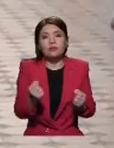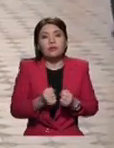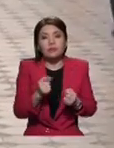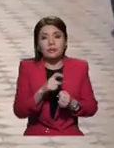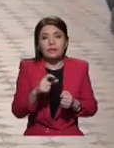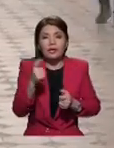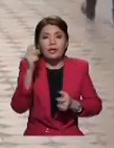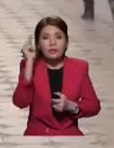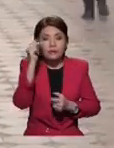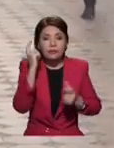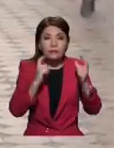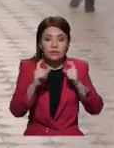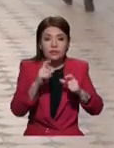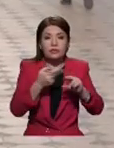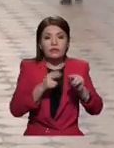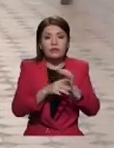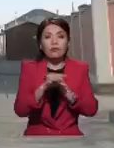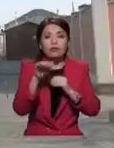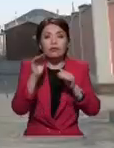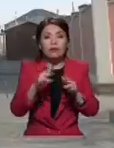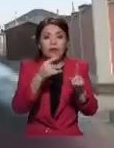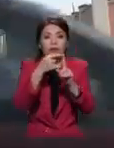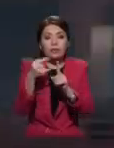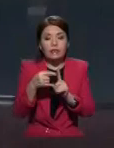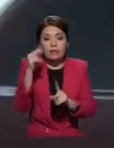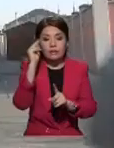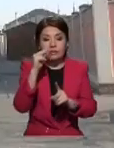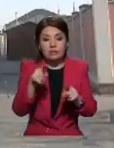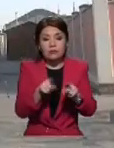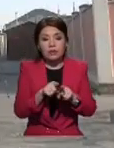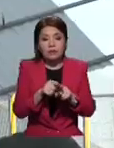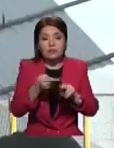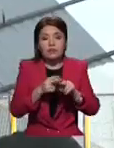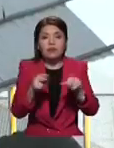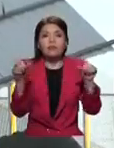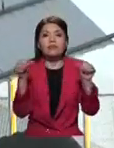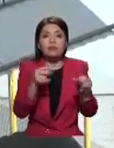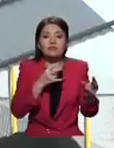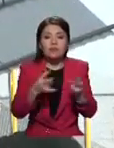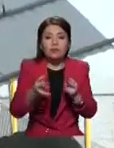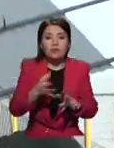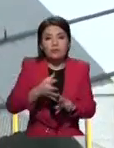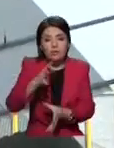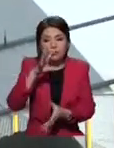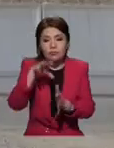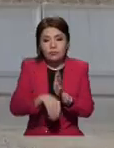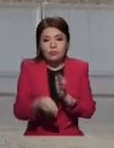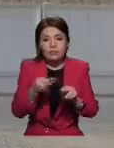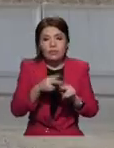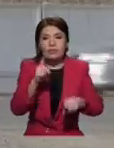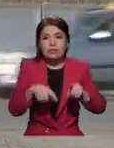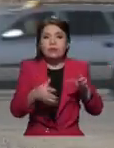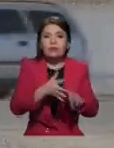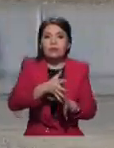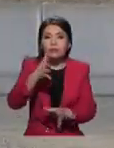Студенттер мен оқушылар онлайн оқу режиміне көшті. Табиғи құбылыс өзінің кесірін қаладағы нысандарға да тигізуде. Кейбір ғимараттардың